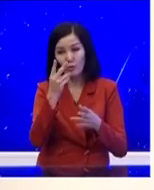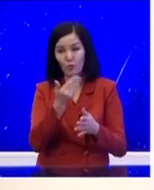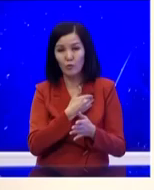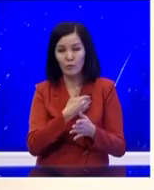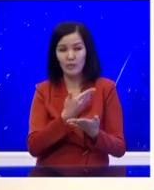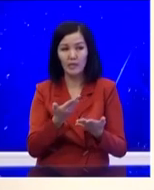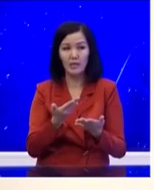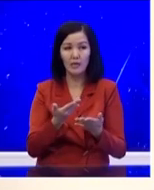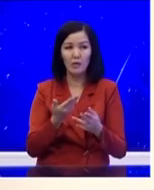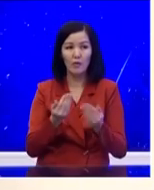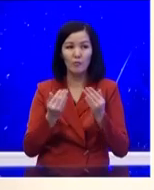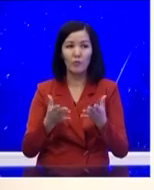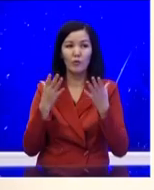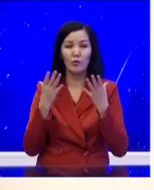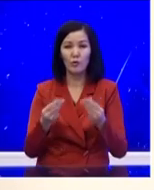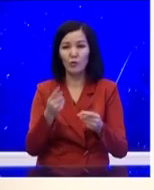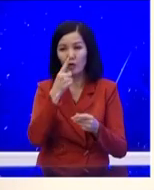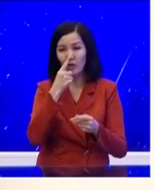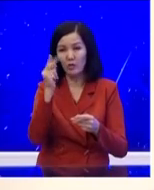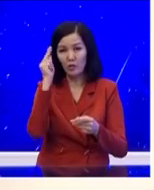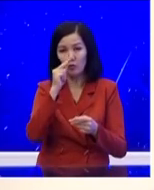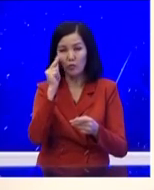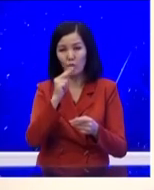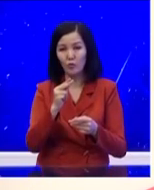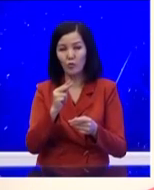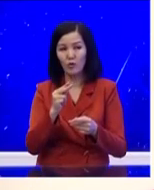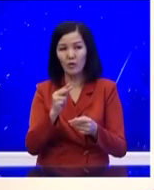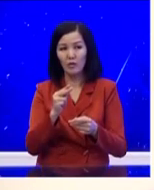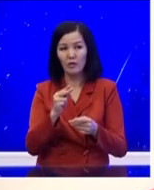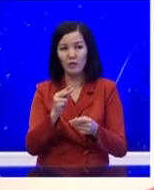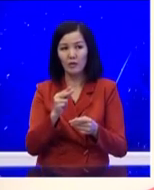Сондықтан бүгінгі күні өтіп атқан қашықтықтан оқыту форматы ол